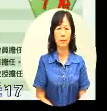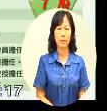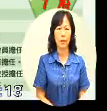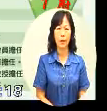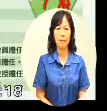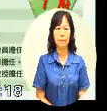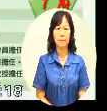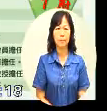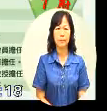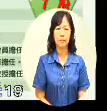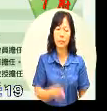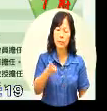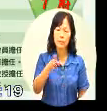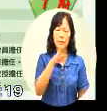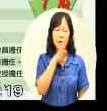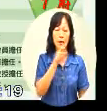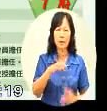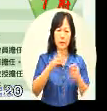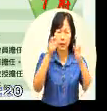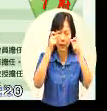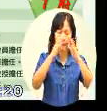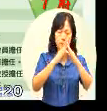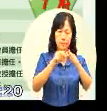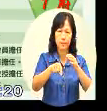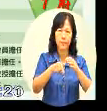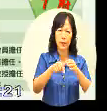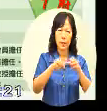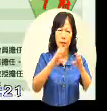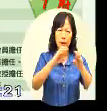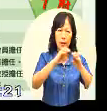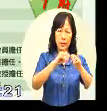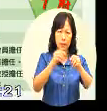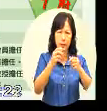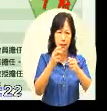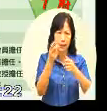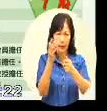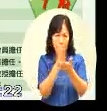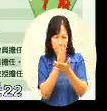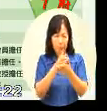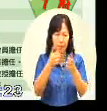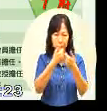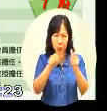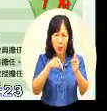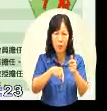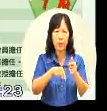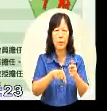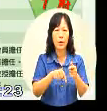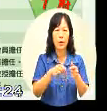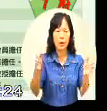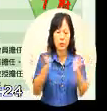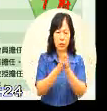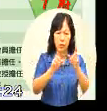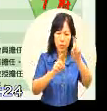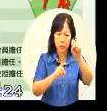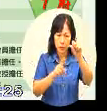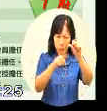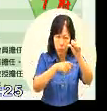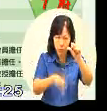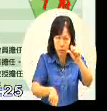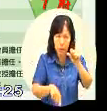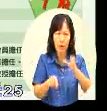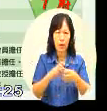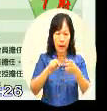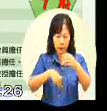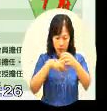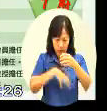那这个呢是高雄市的地平会委员，地平会委员呢总共15个，其中